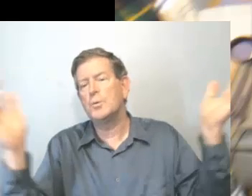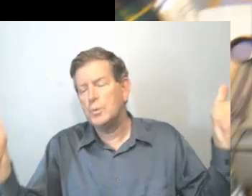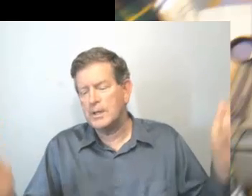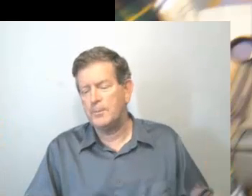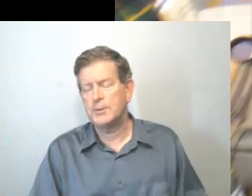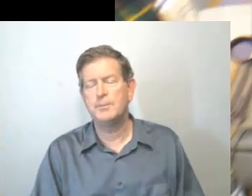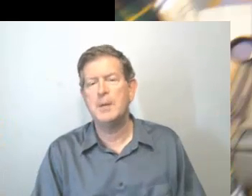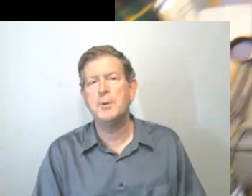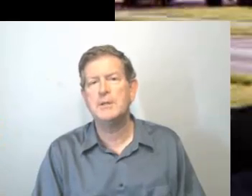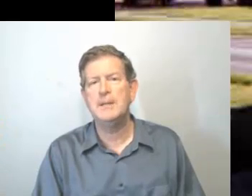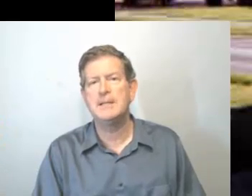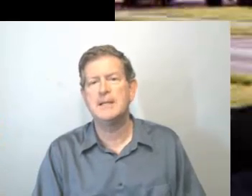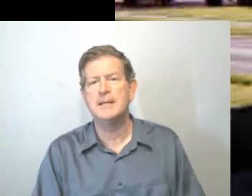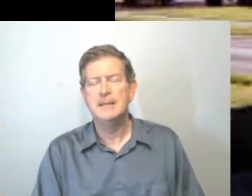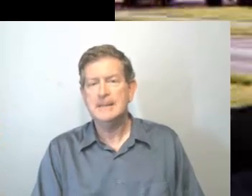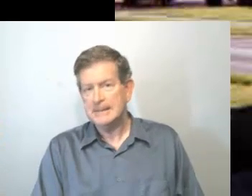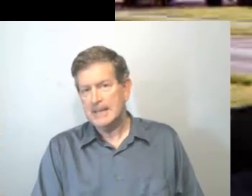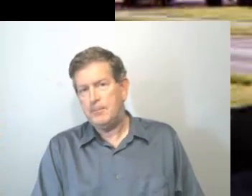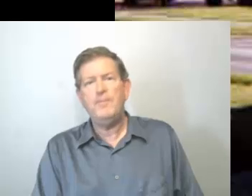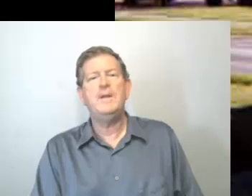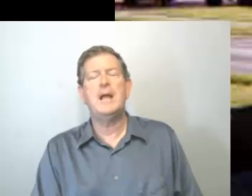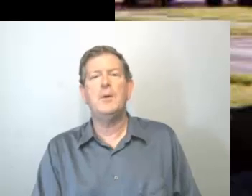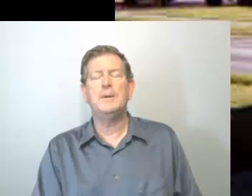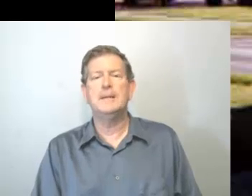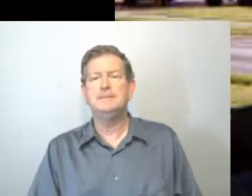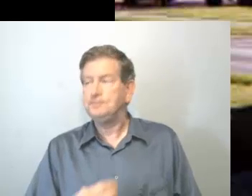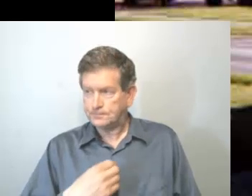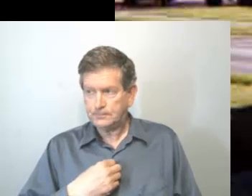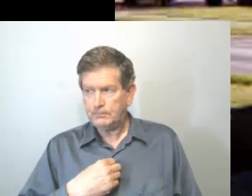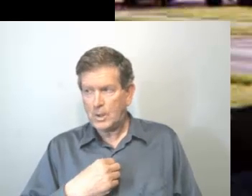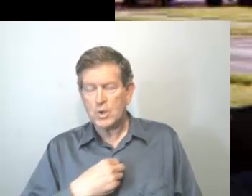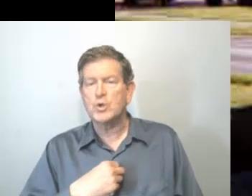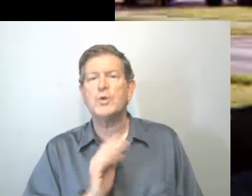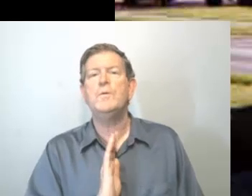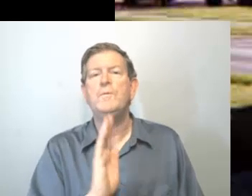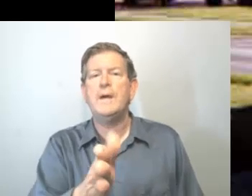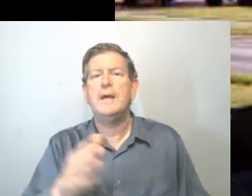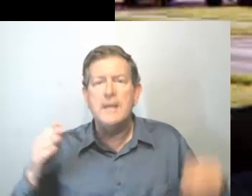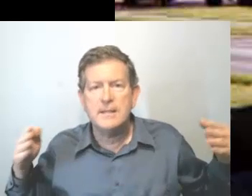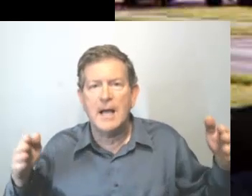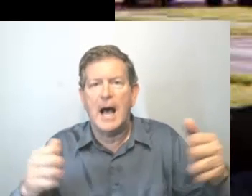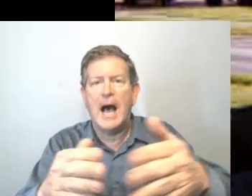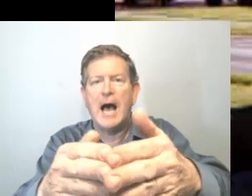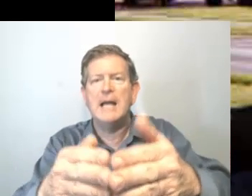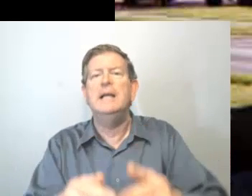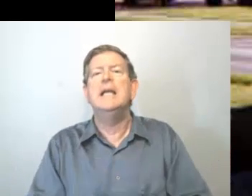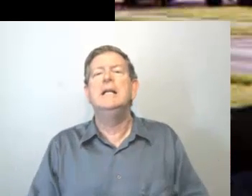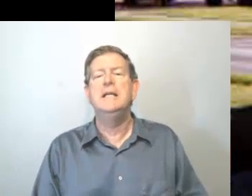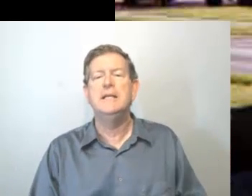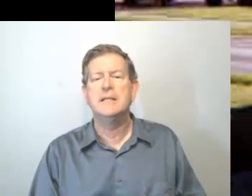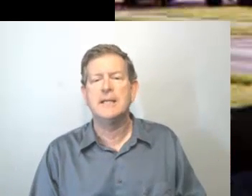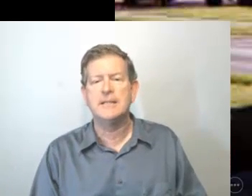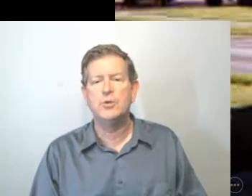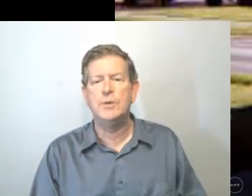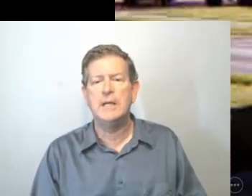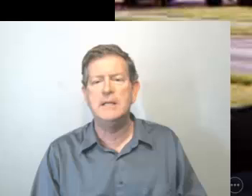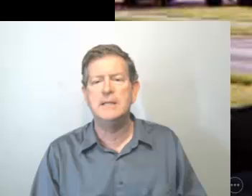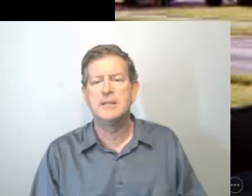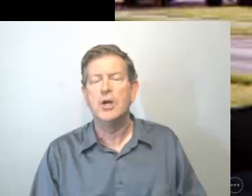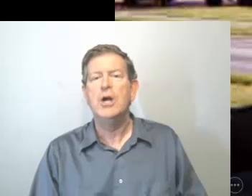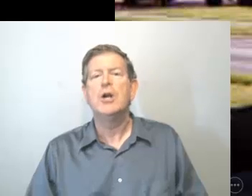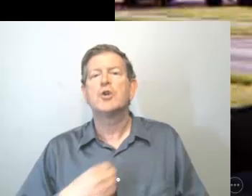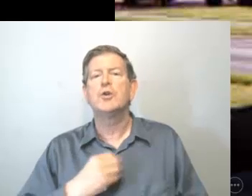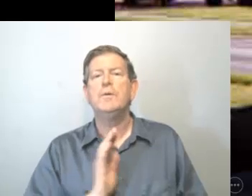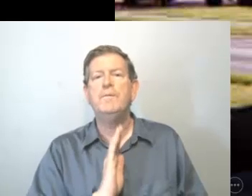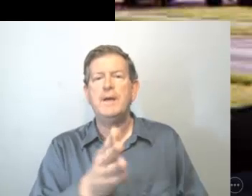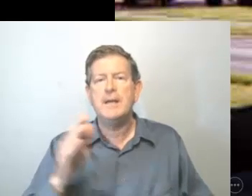Voilà, ce sont toutes des possibilités. Et puis finalement, je vais à l'église. Ça, c'est une